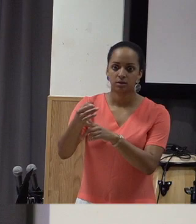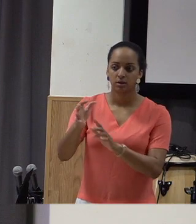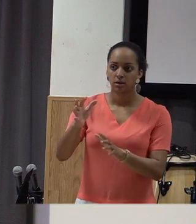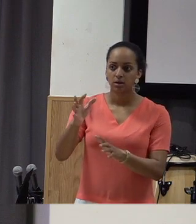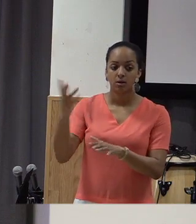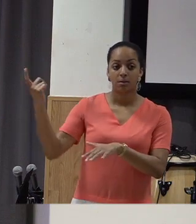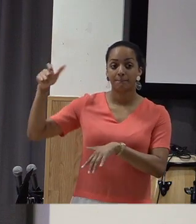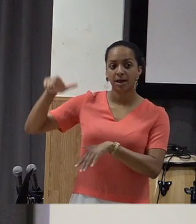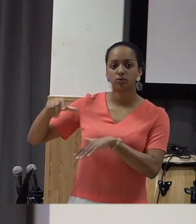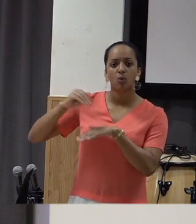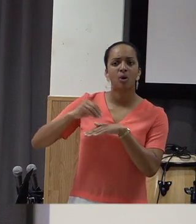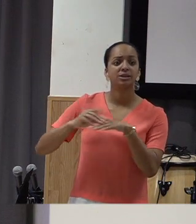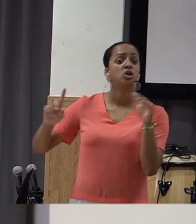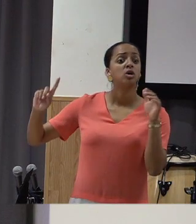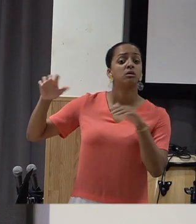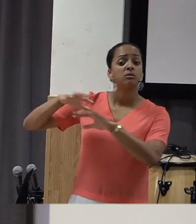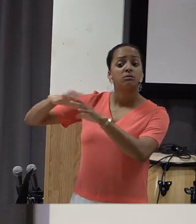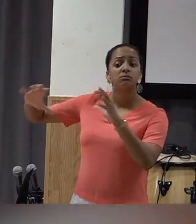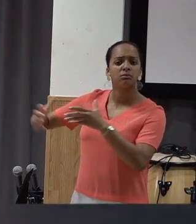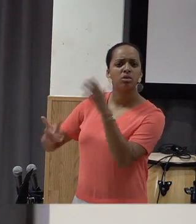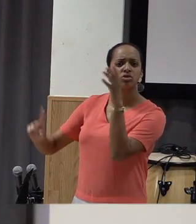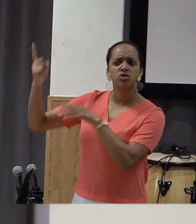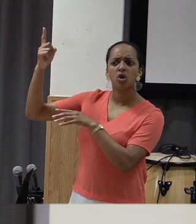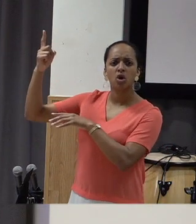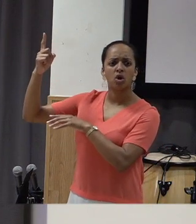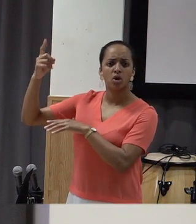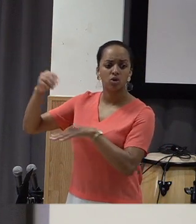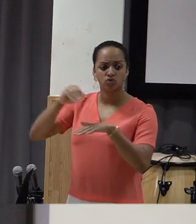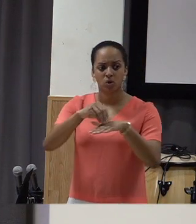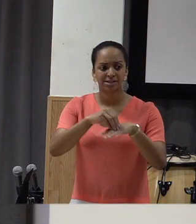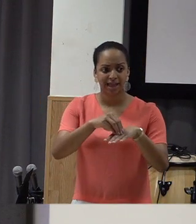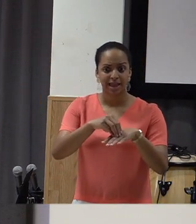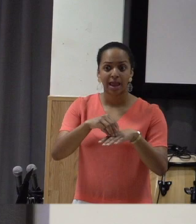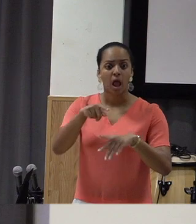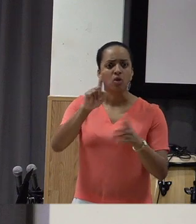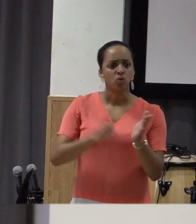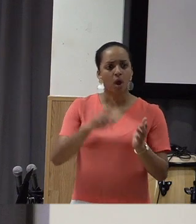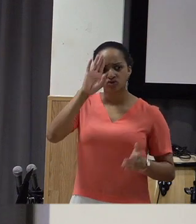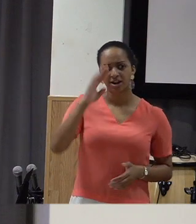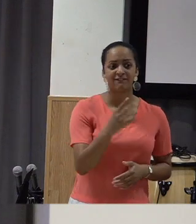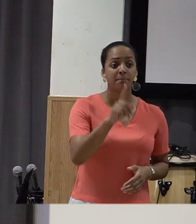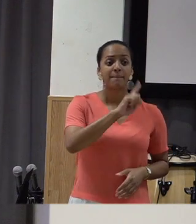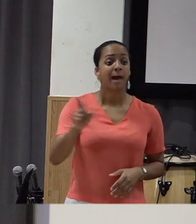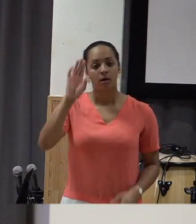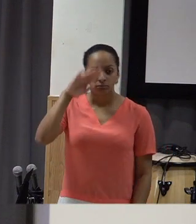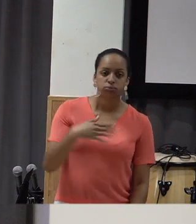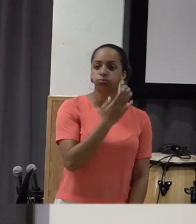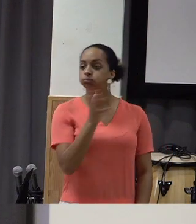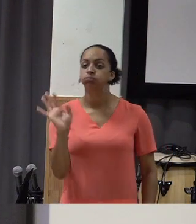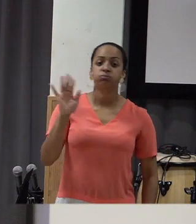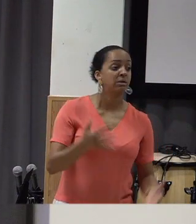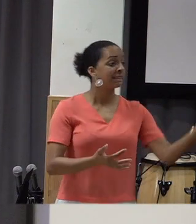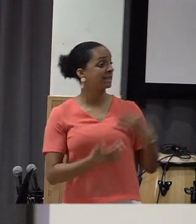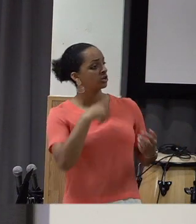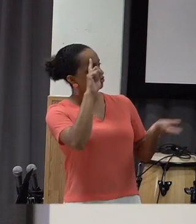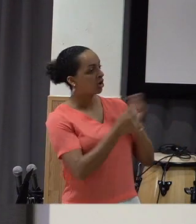conseil avisé d'un homme de Dieu. Seulement, mon frère, ma sœur, ne sois pas une girouette. Ne sois pas une girouette. Si